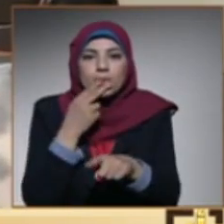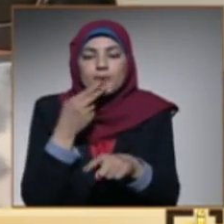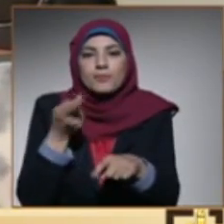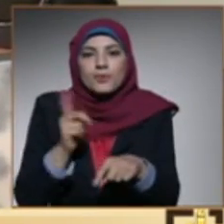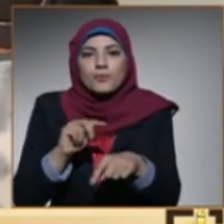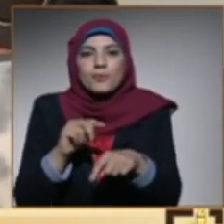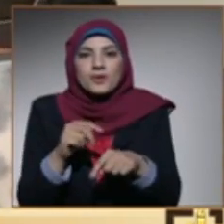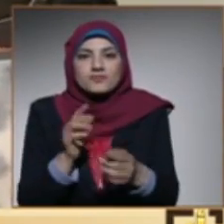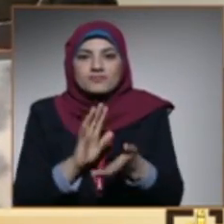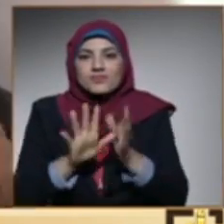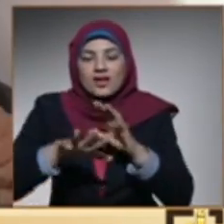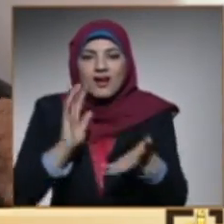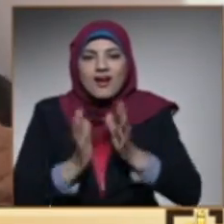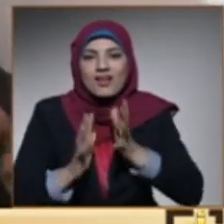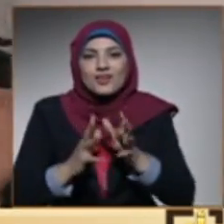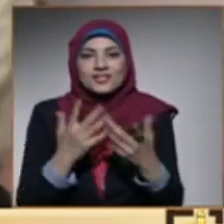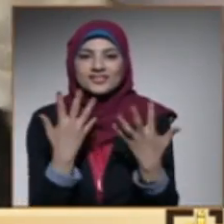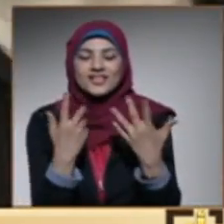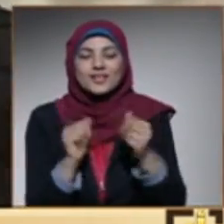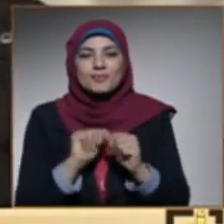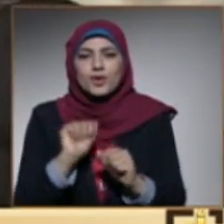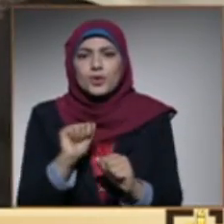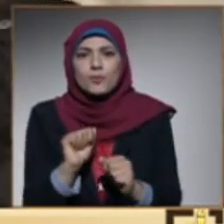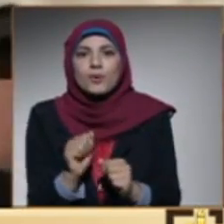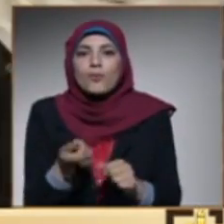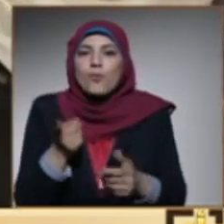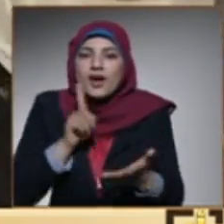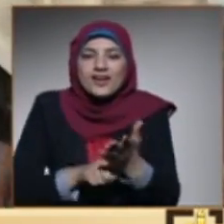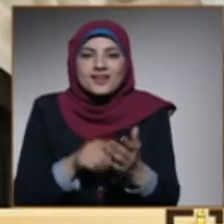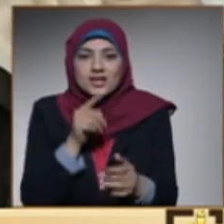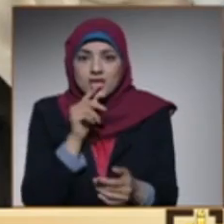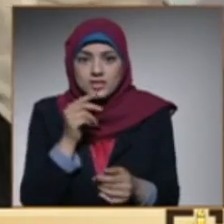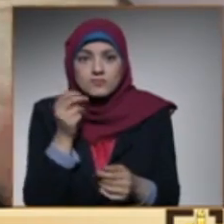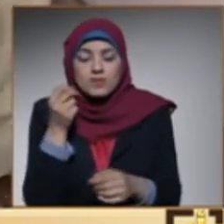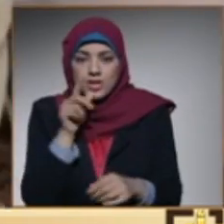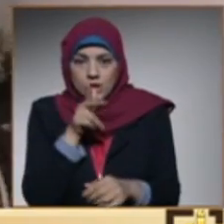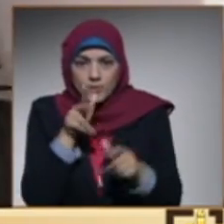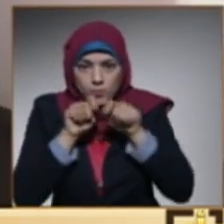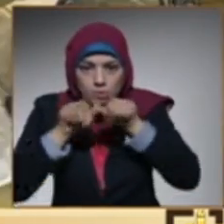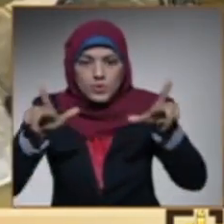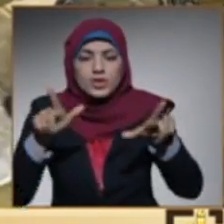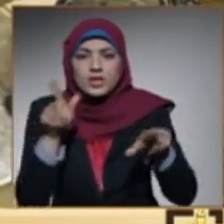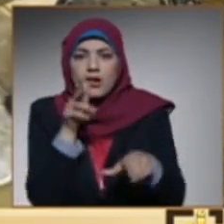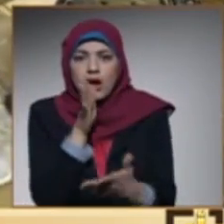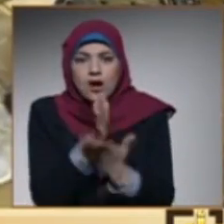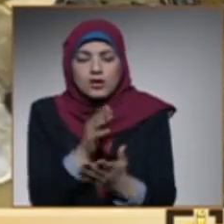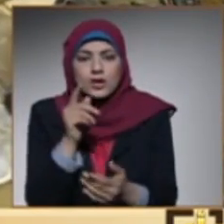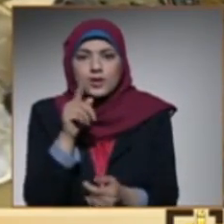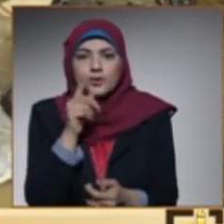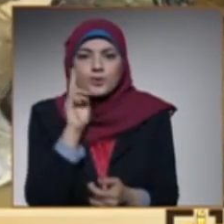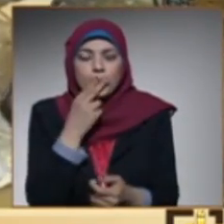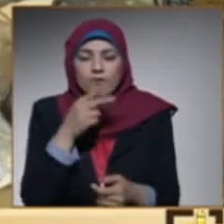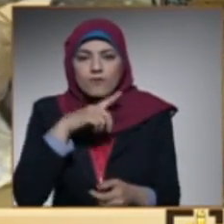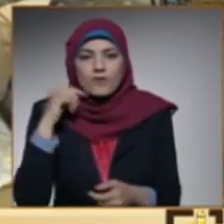على حركات اليد والأصابع، وأكدت الاعتراف بلغة الإشارة واستخدامها وحق الصم في الحصول على